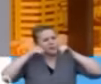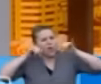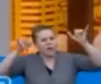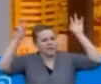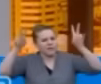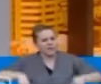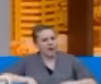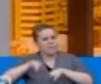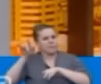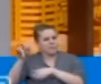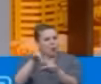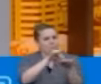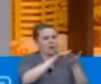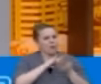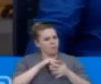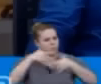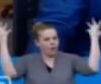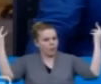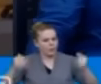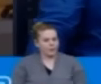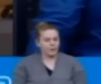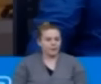כל במה בצורה ברורה.